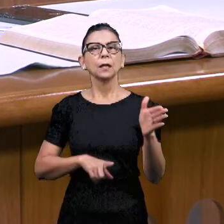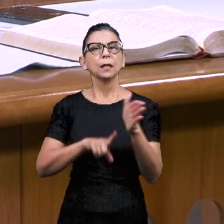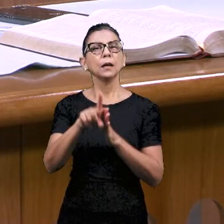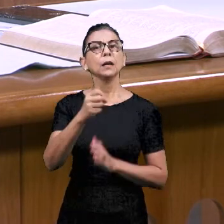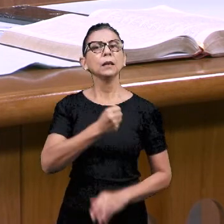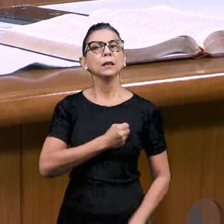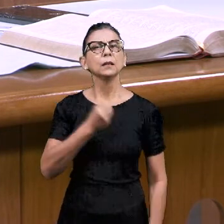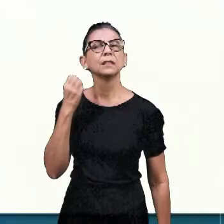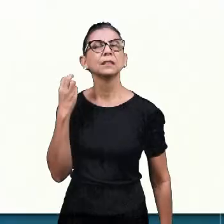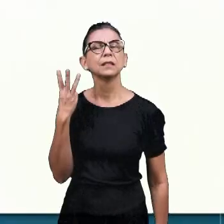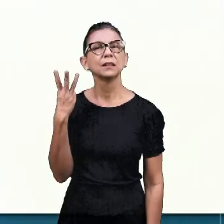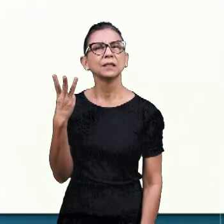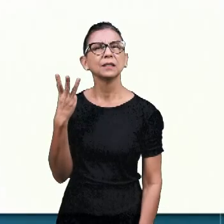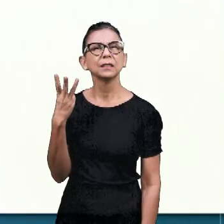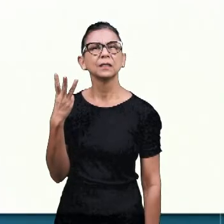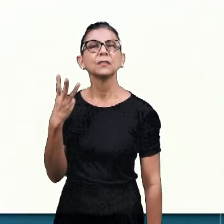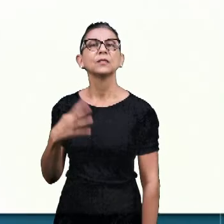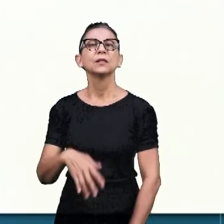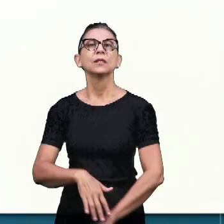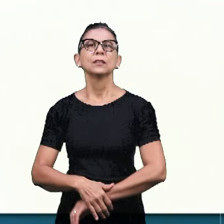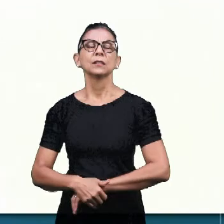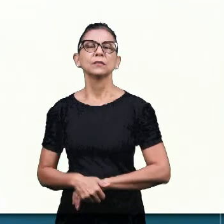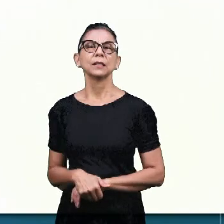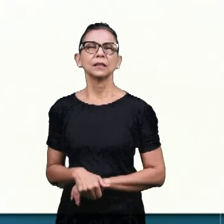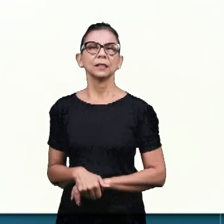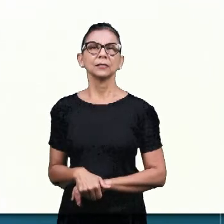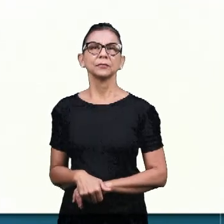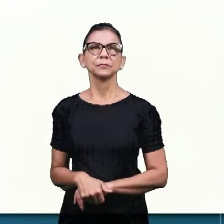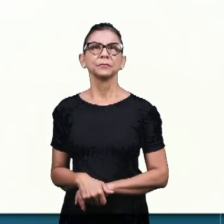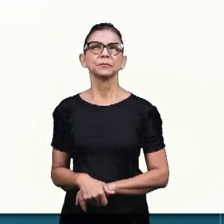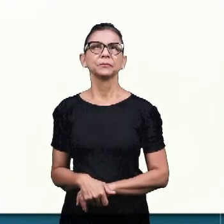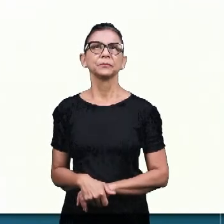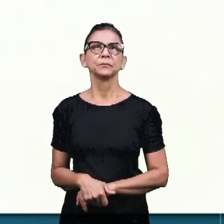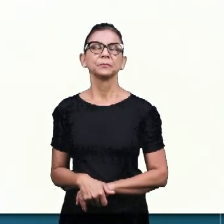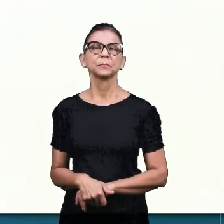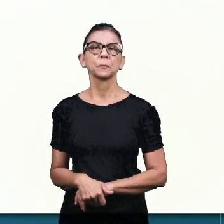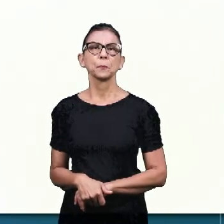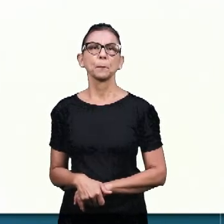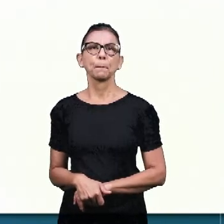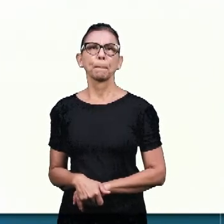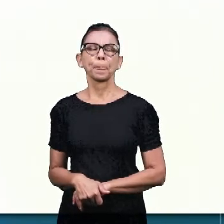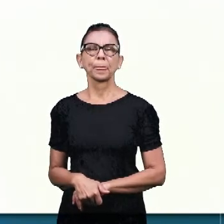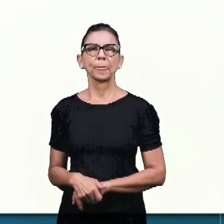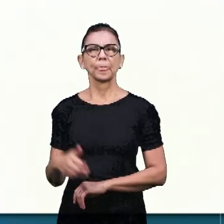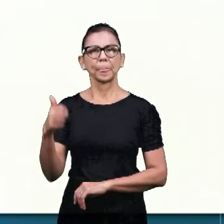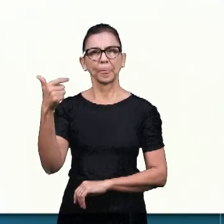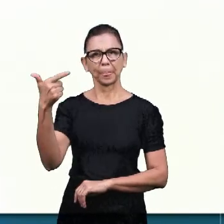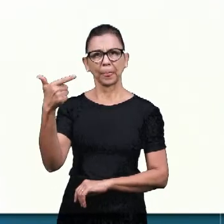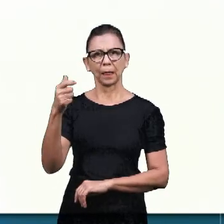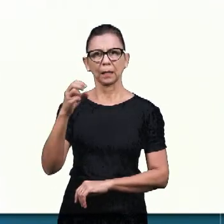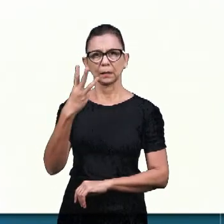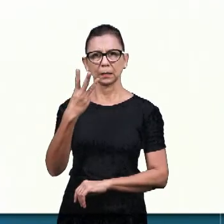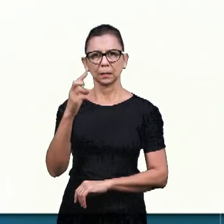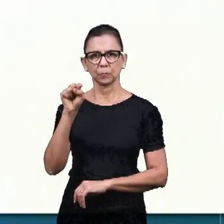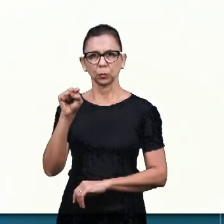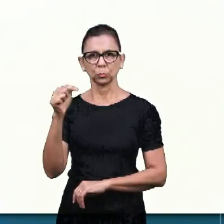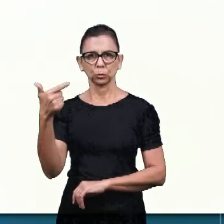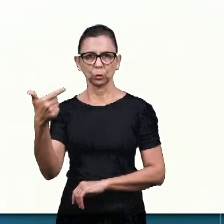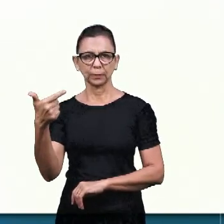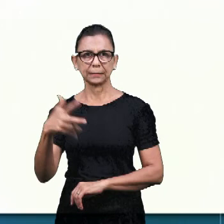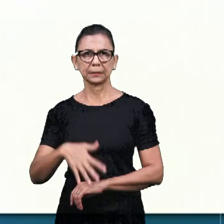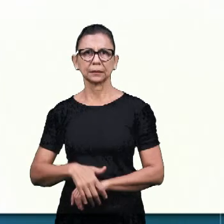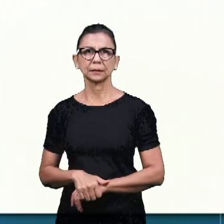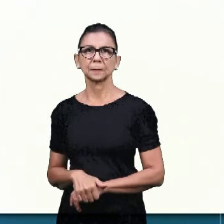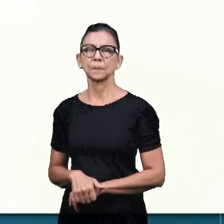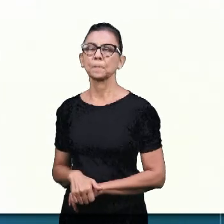Nous allons citer ici les deux questions, lettre A et lettre B. La lettre A nous dit, à l'Ancien Testament,